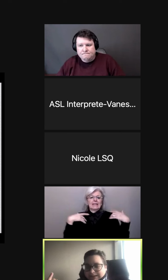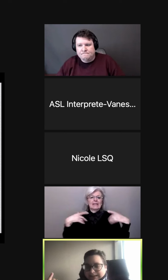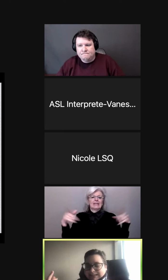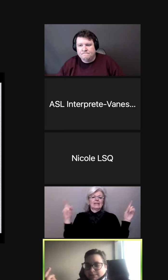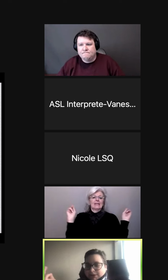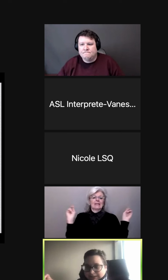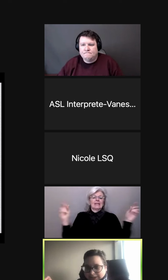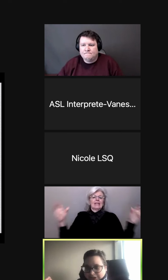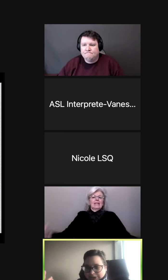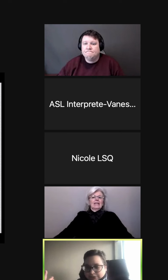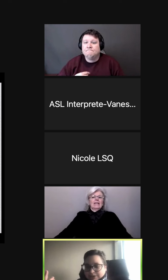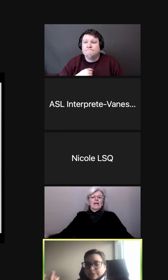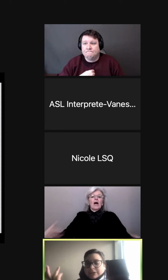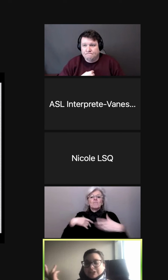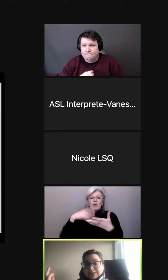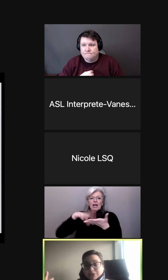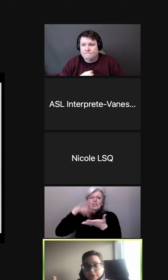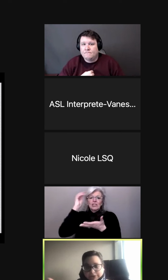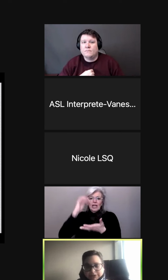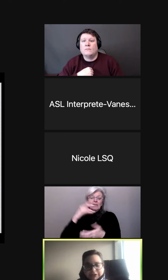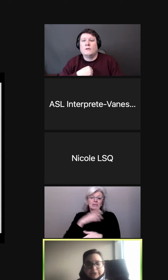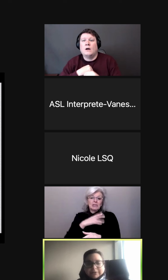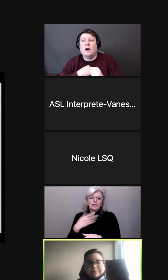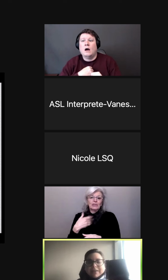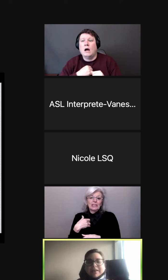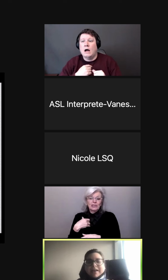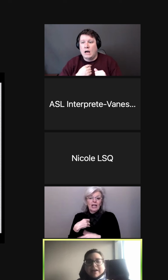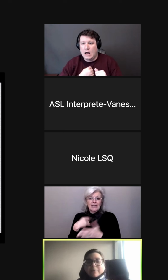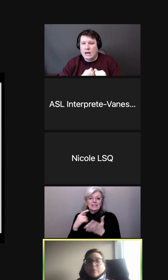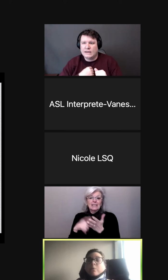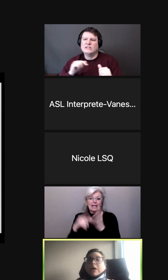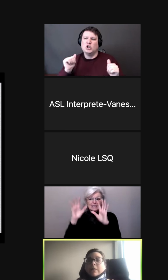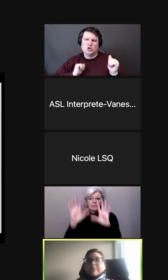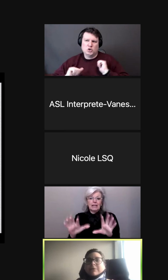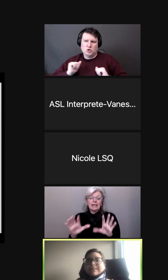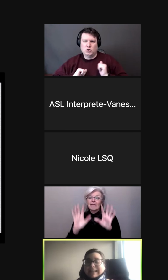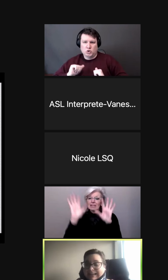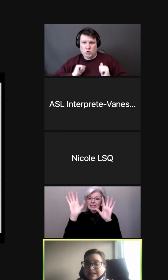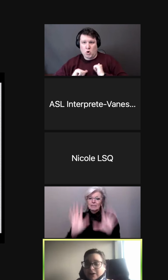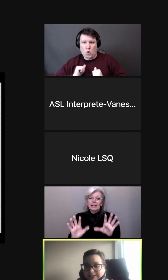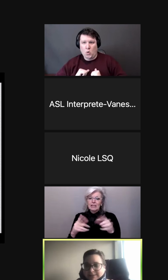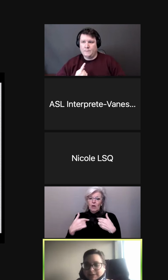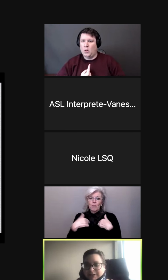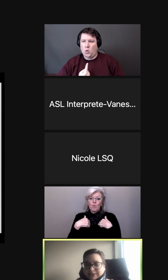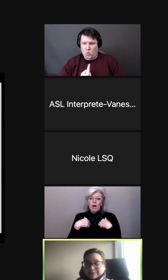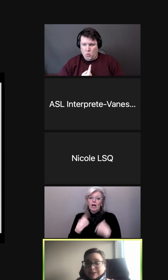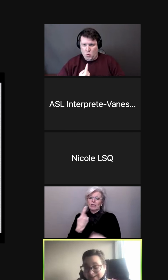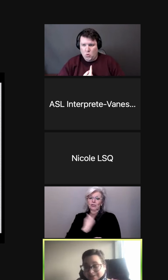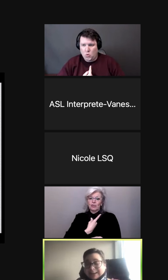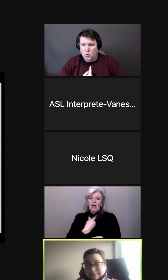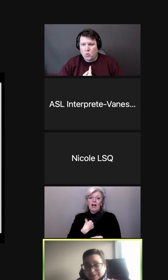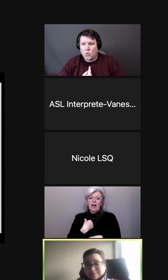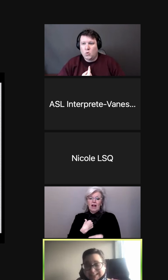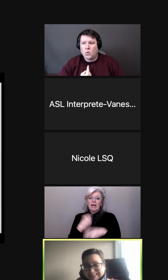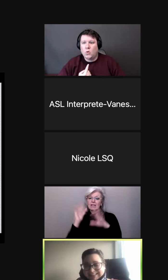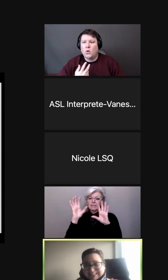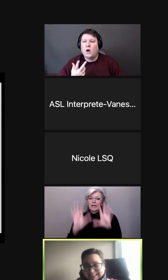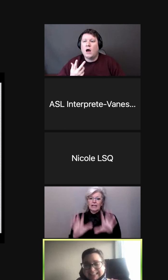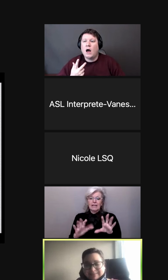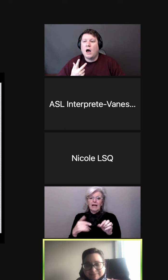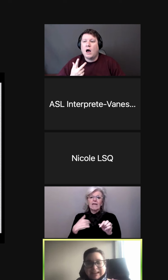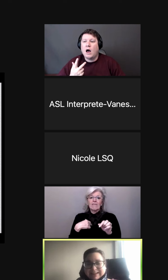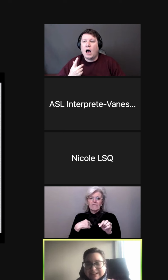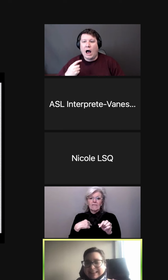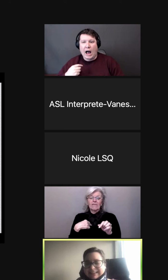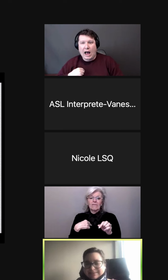que j'aurais eu la chance lors du spectacle. C'est un spectacle de moi en solo alors que j'étais allé au